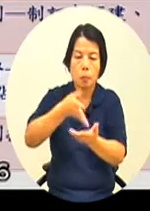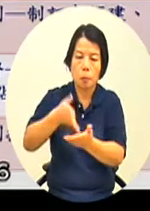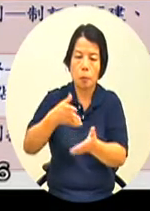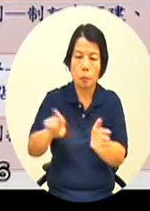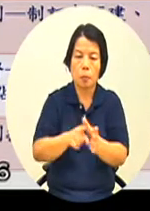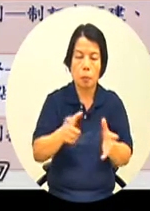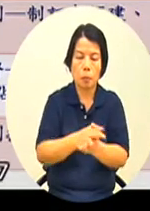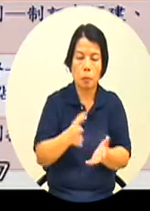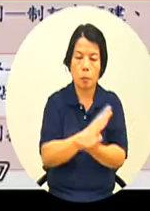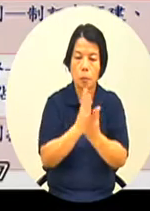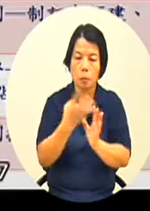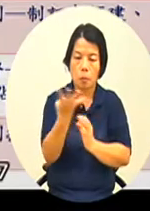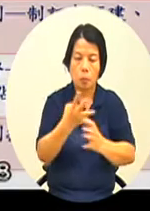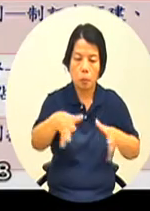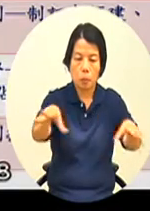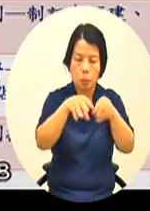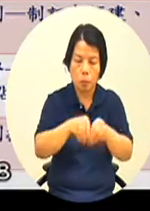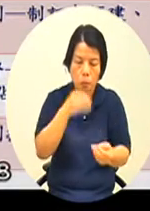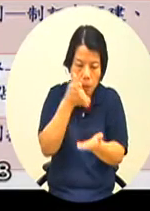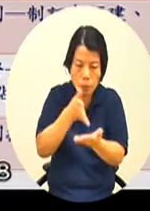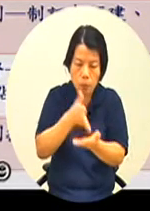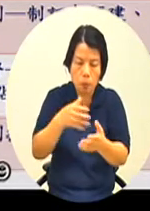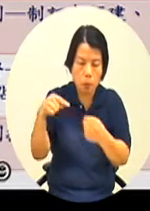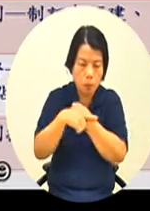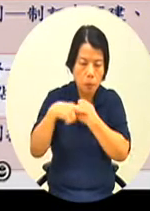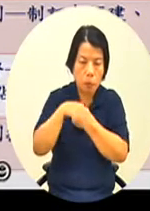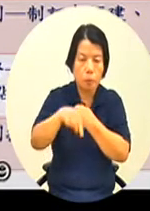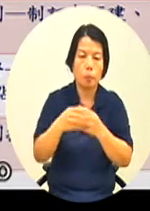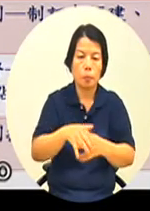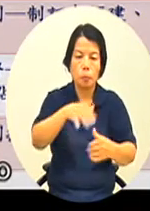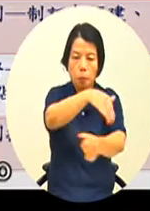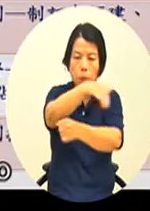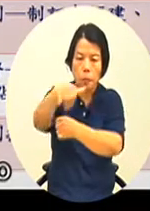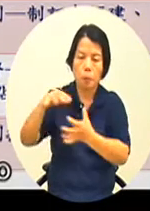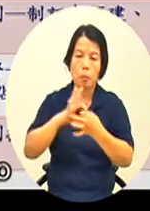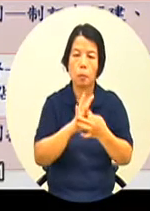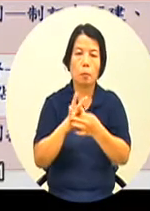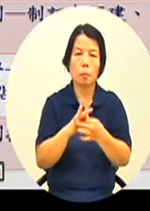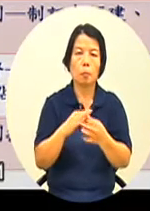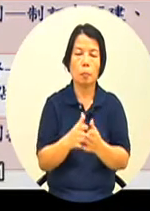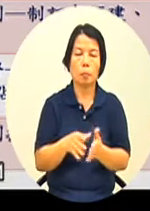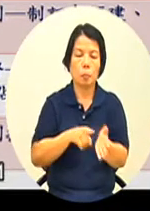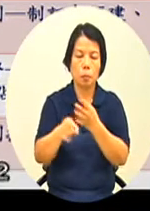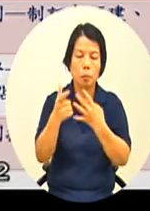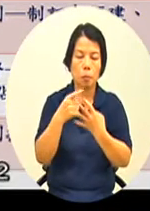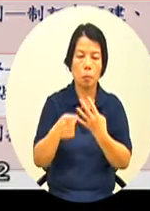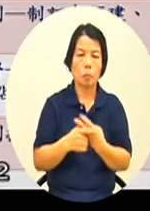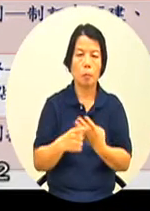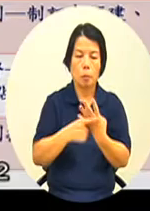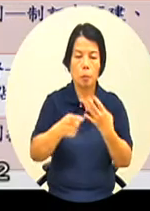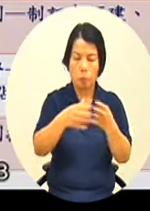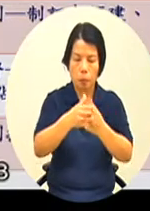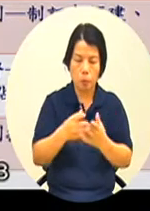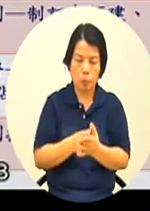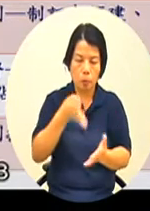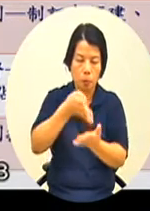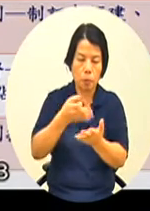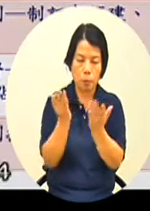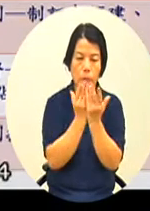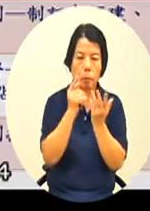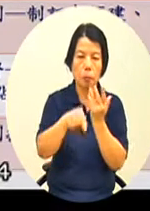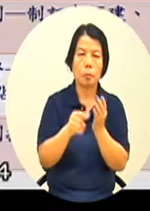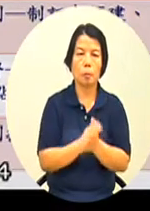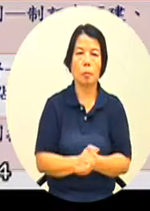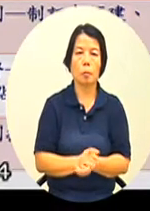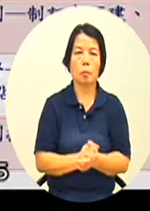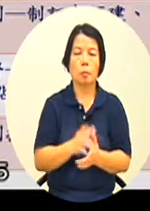这相关事项纳入在论坛中来研讨，邀集相关专业人士来参与，经研讨